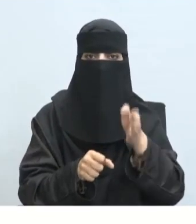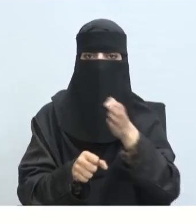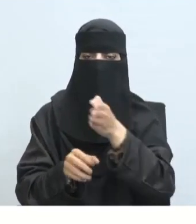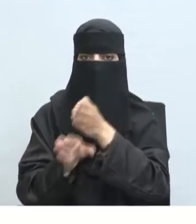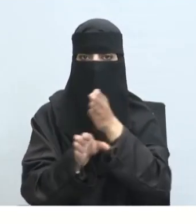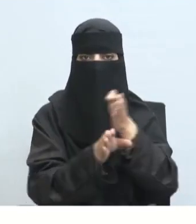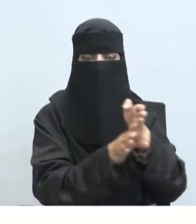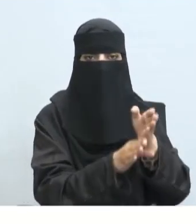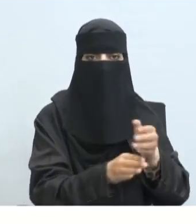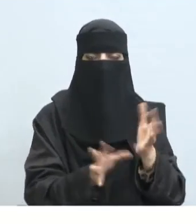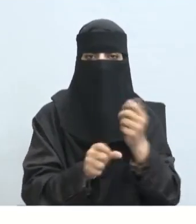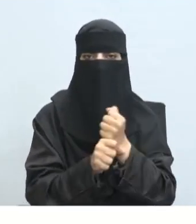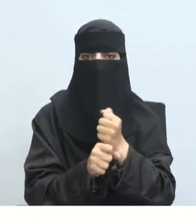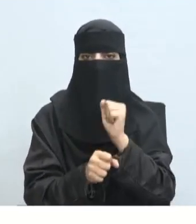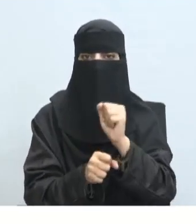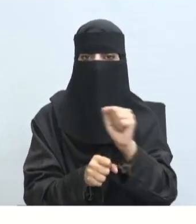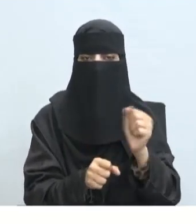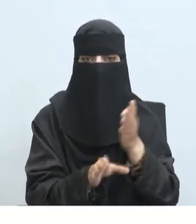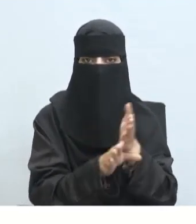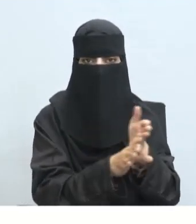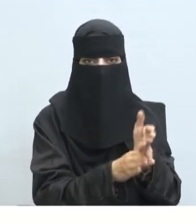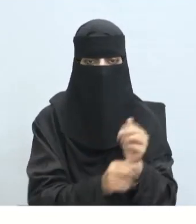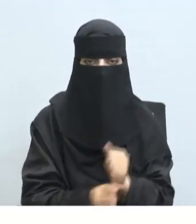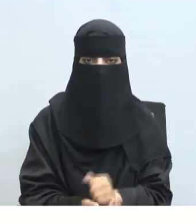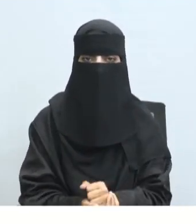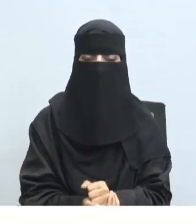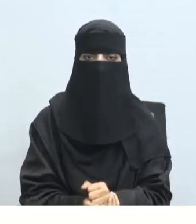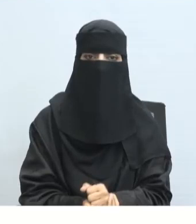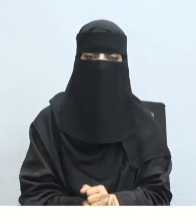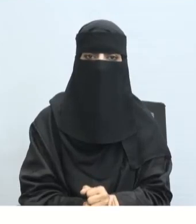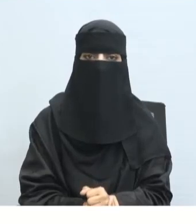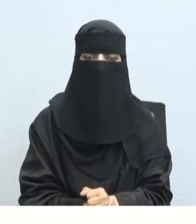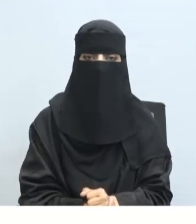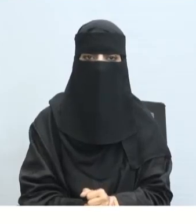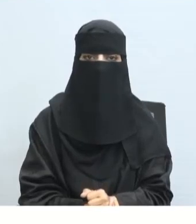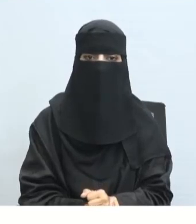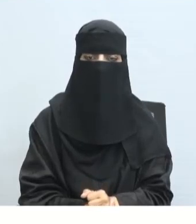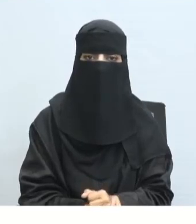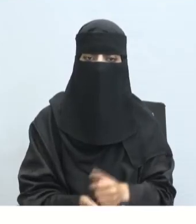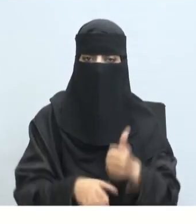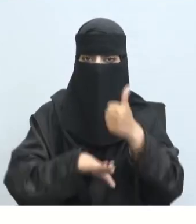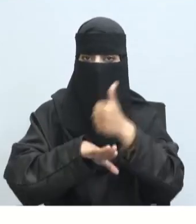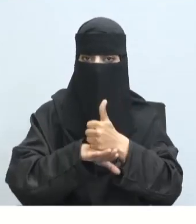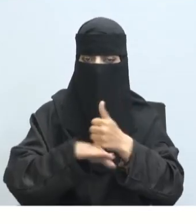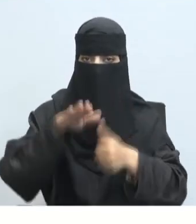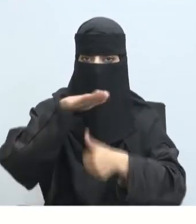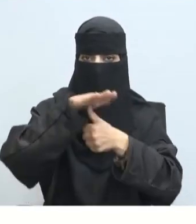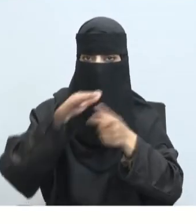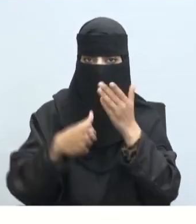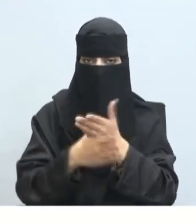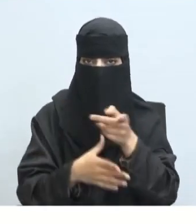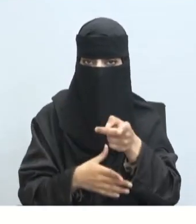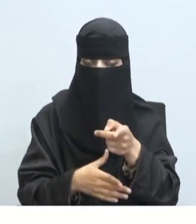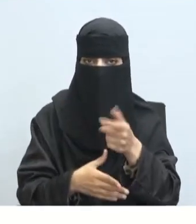ف عده وظائف وعده موظفين الرئيس بالتاكيد